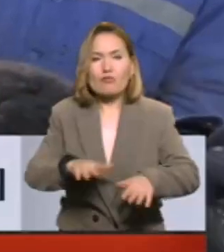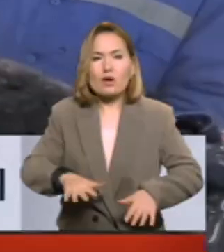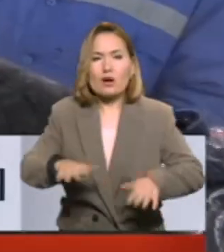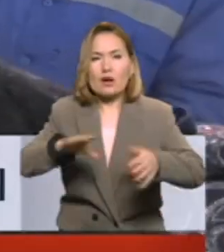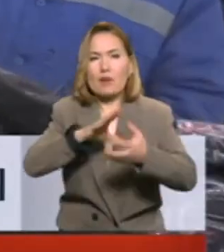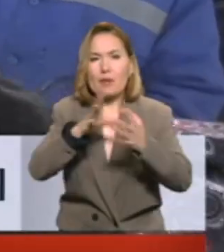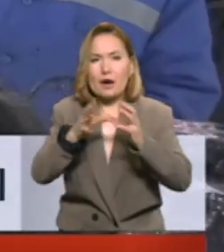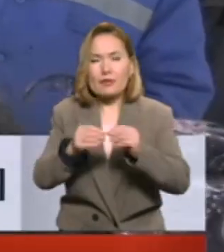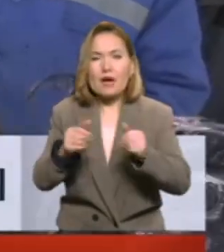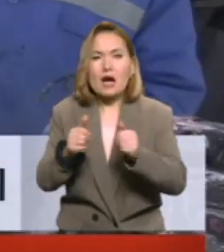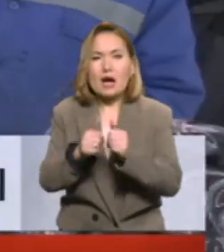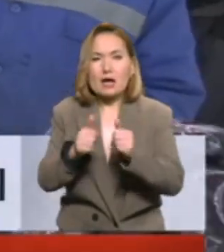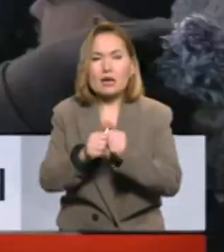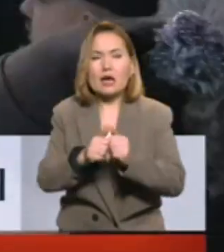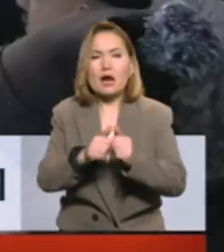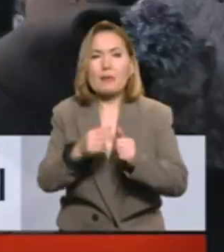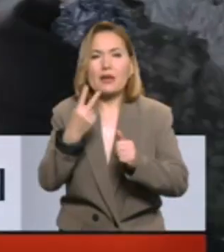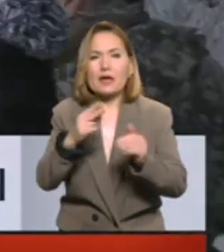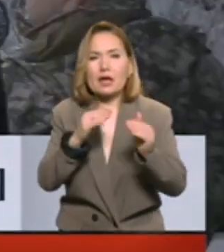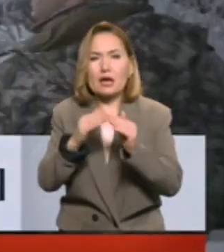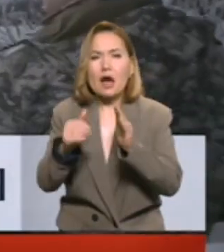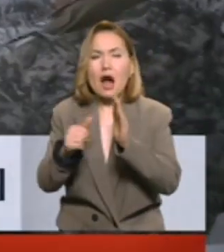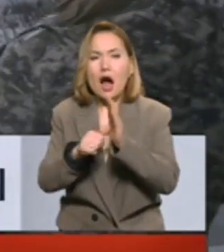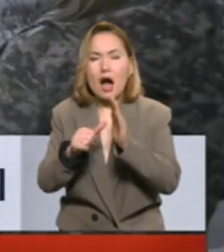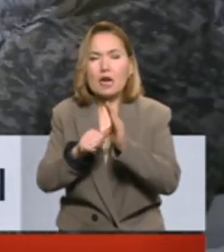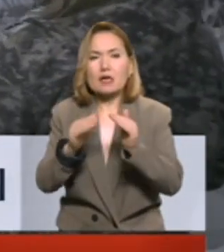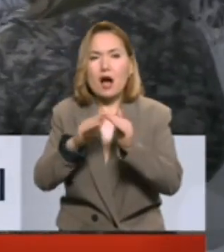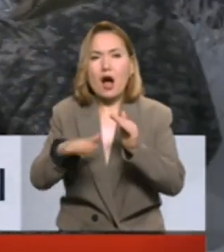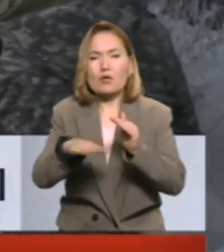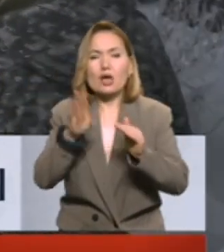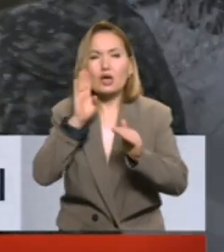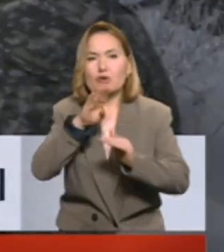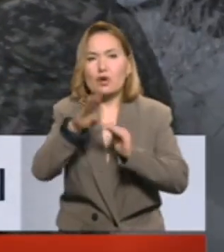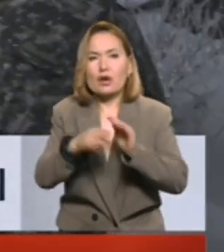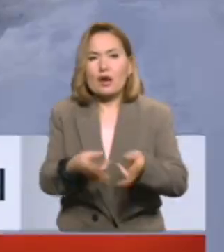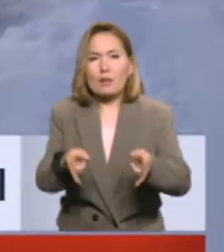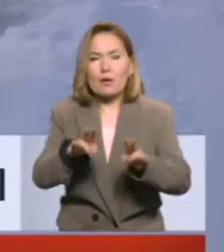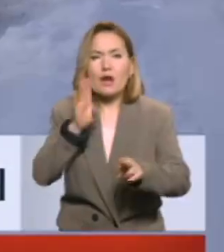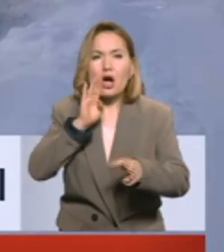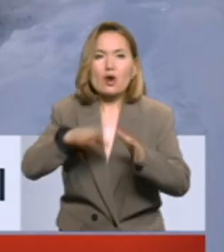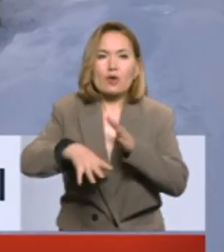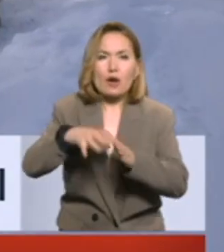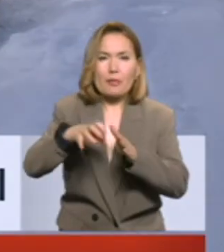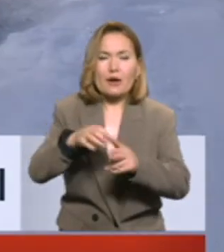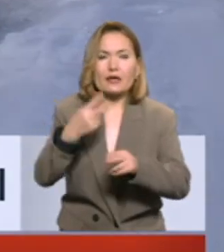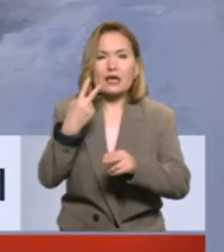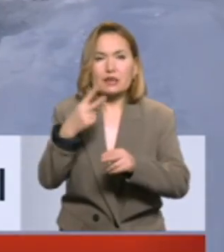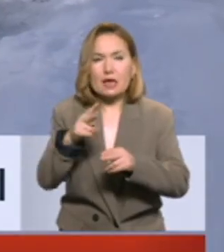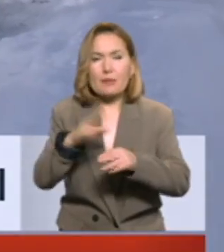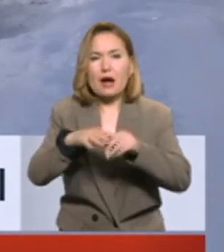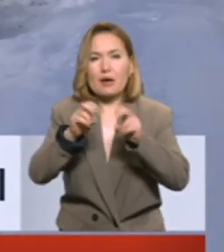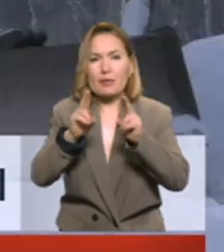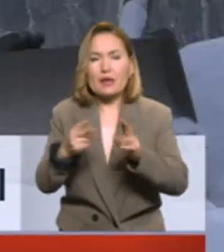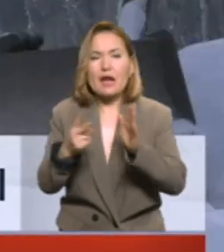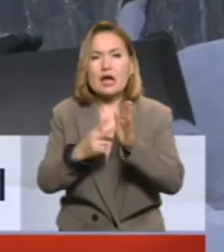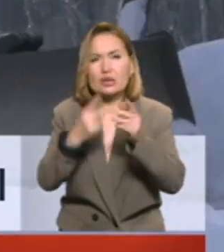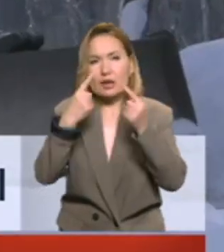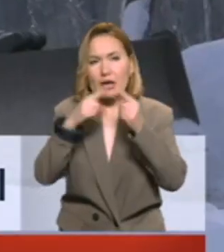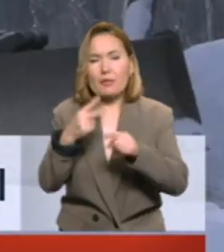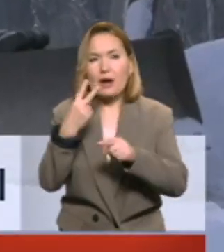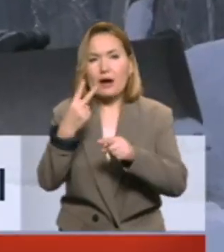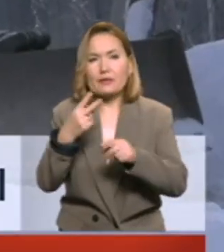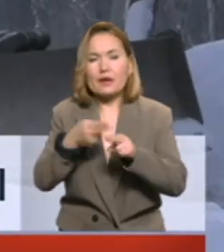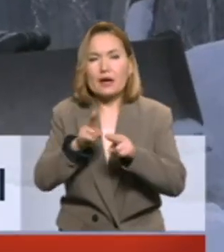көтеріліп, жақын маңдағы 2 үй мен 6 аулаға су жайылды. Оны сорғызуға төтенше жағдайдың 20 қызметкермен 7 техника,